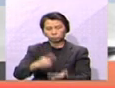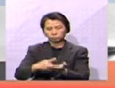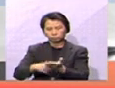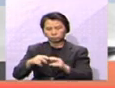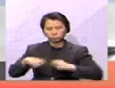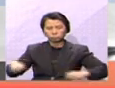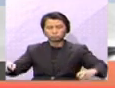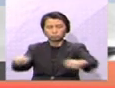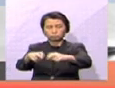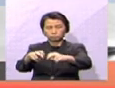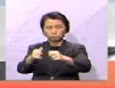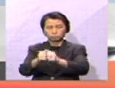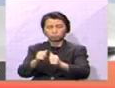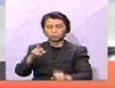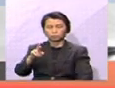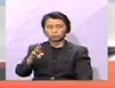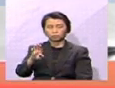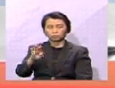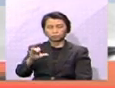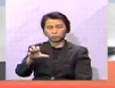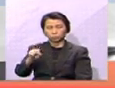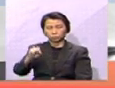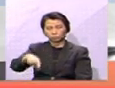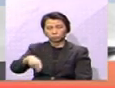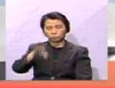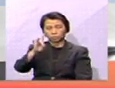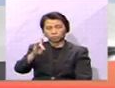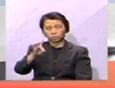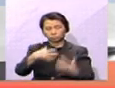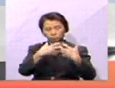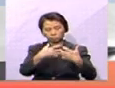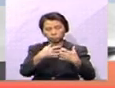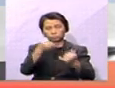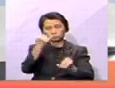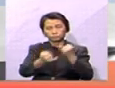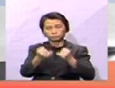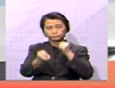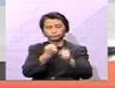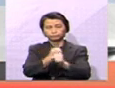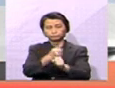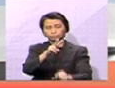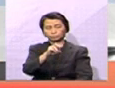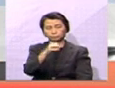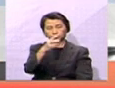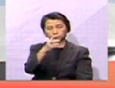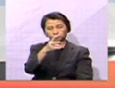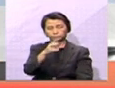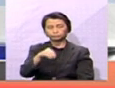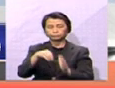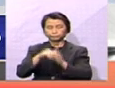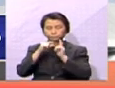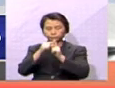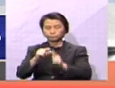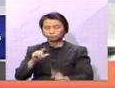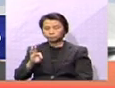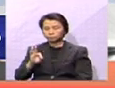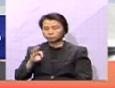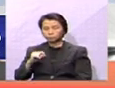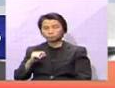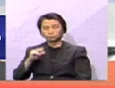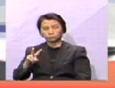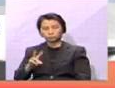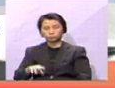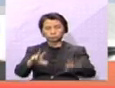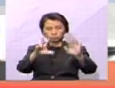minyak sawit Lestari rspo bagi lapan Kompleks kilangnya p akhir 2017 dalam satu kenyataan fgv memaklumkan